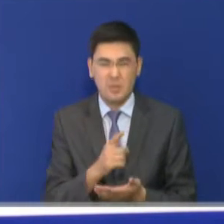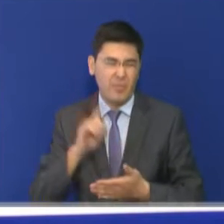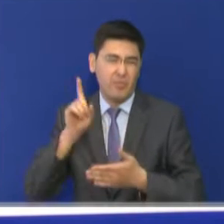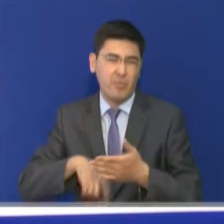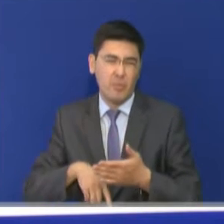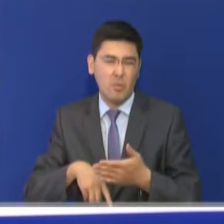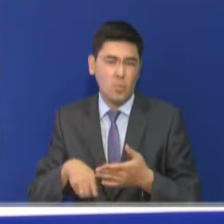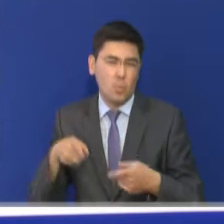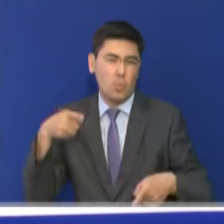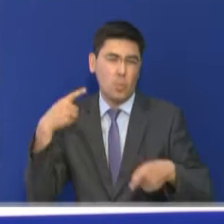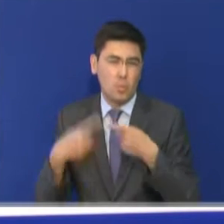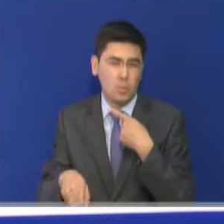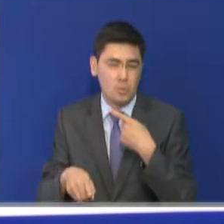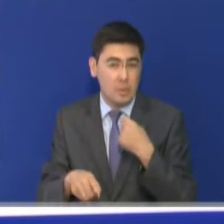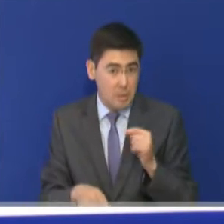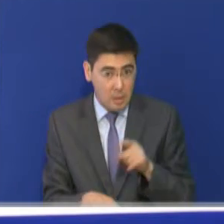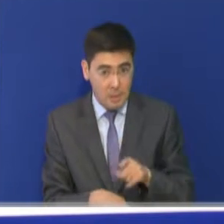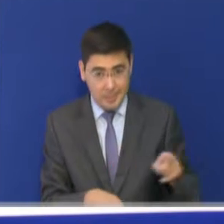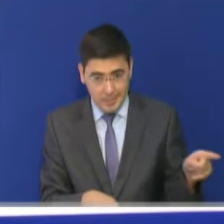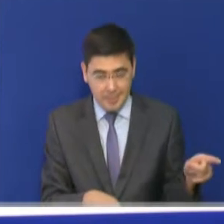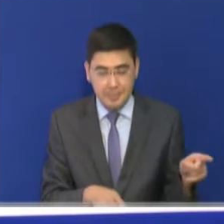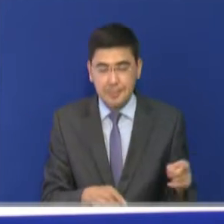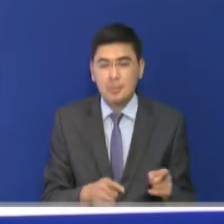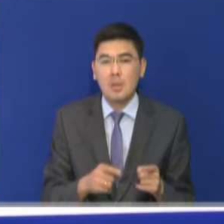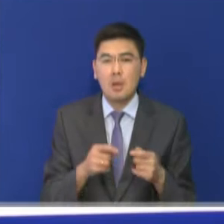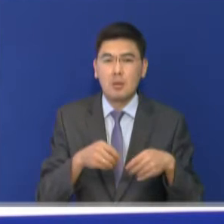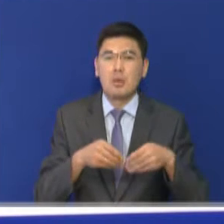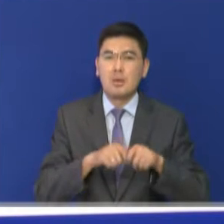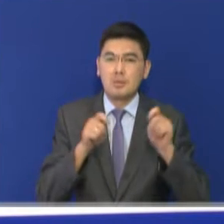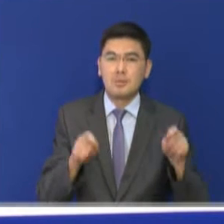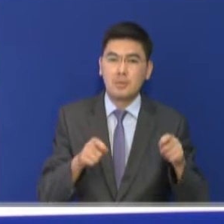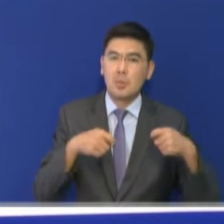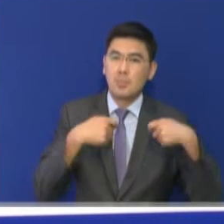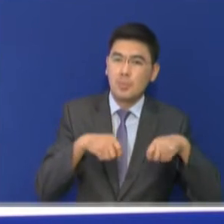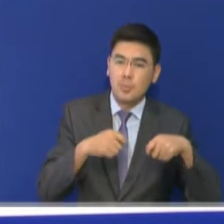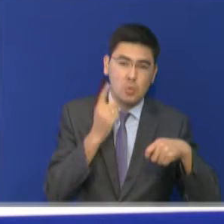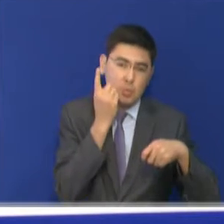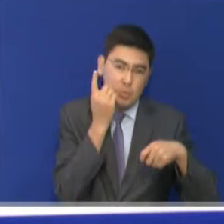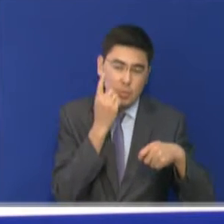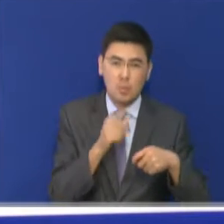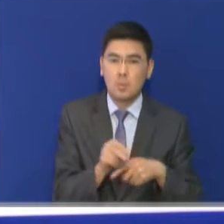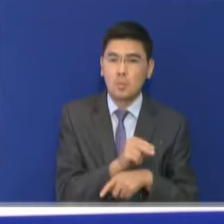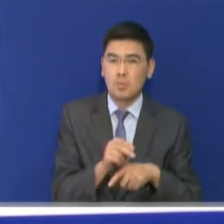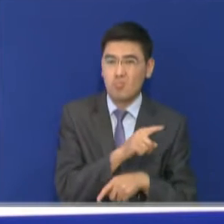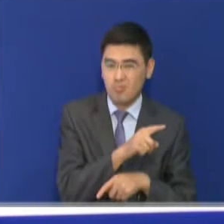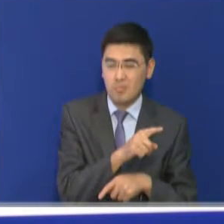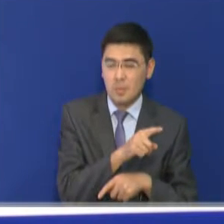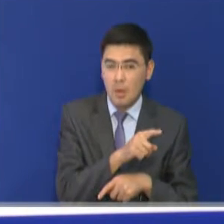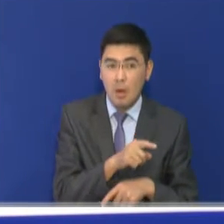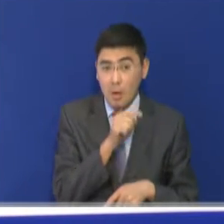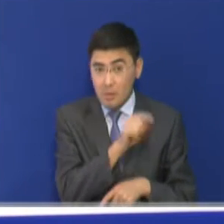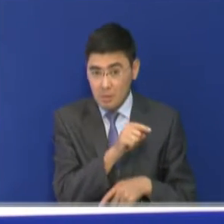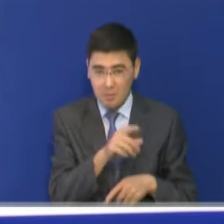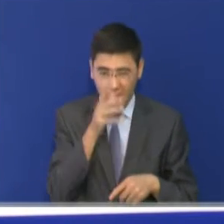деструктивного религиозного течения. Нарушив режим карантина, они открыли отдел продажи и ремонта сотовых телефонов. Пойманных нарушителей привлекли